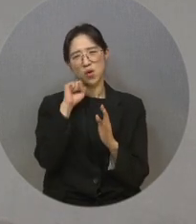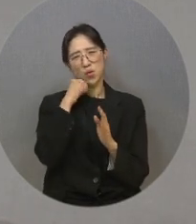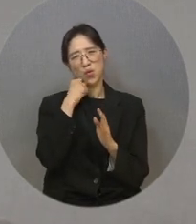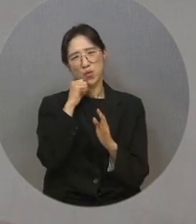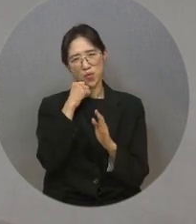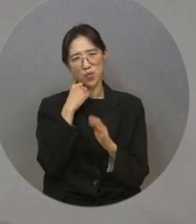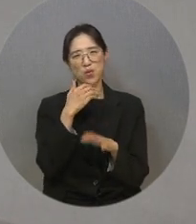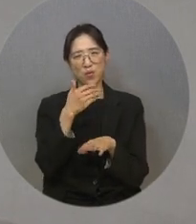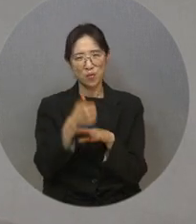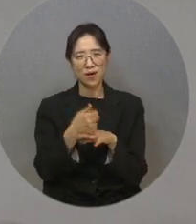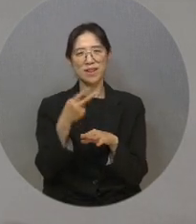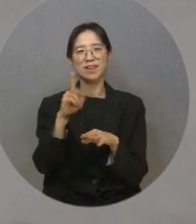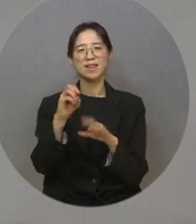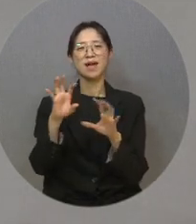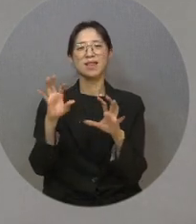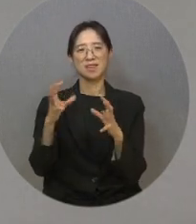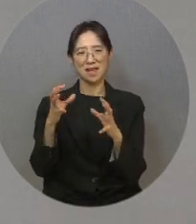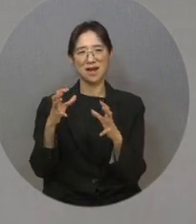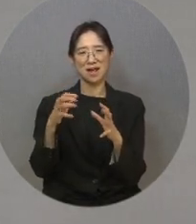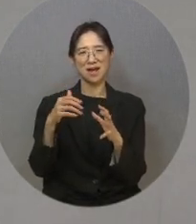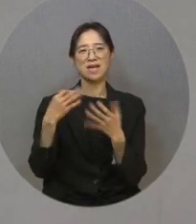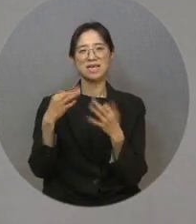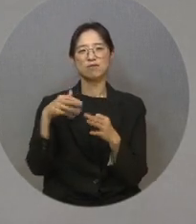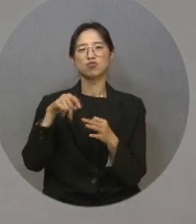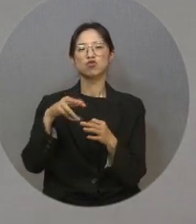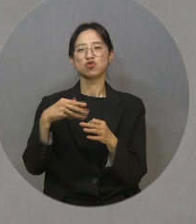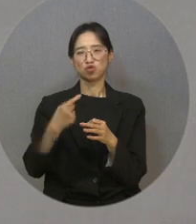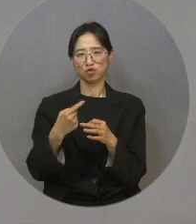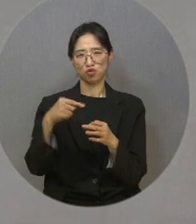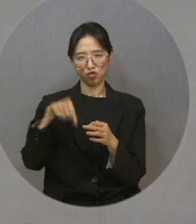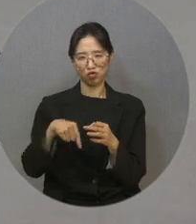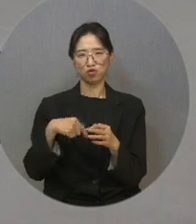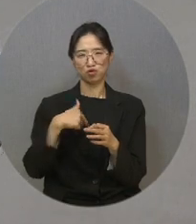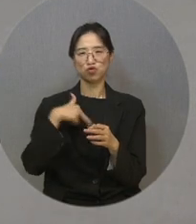생각을 해서 당나라에 김춘추를 자기 조카를 보내서